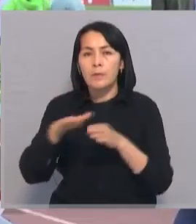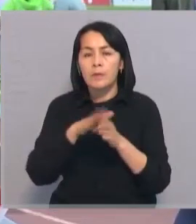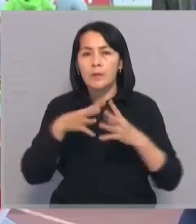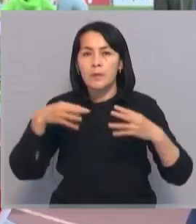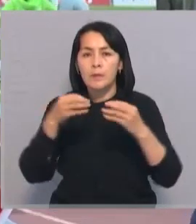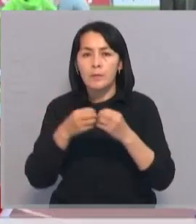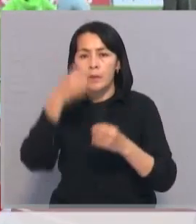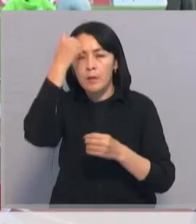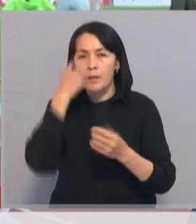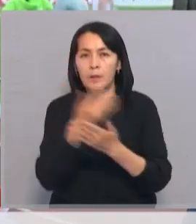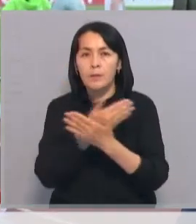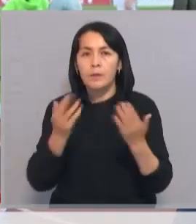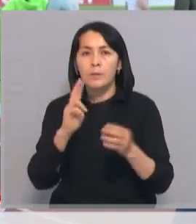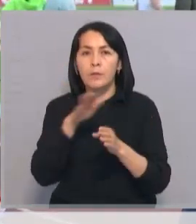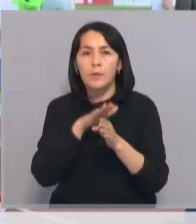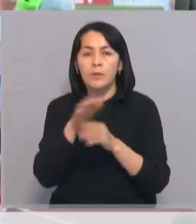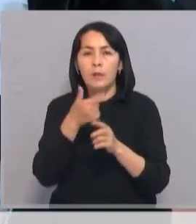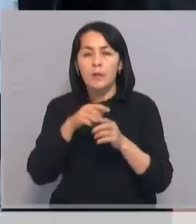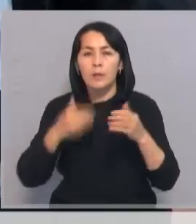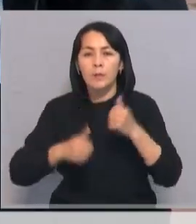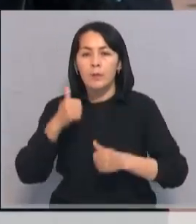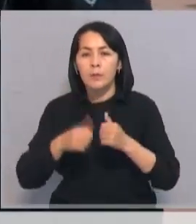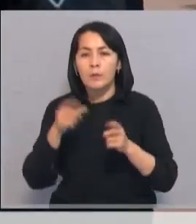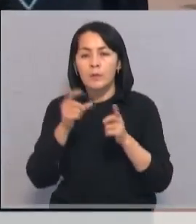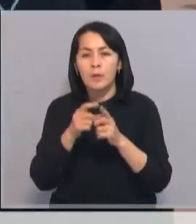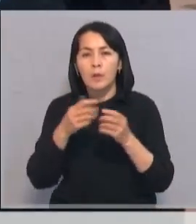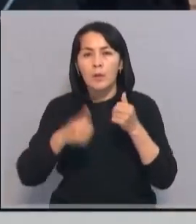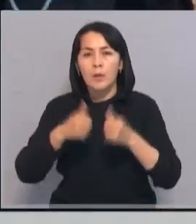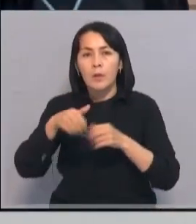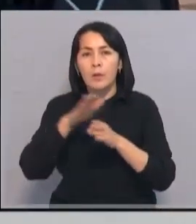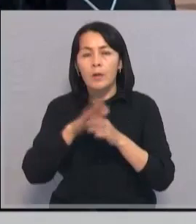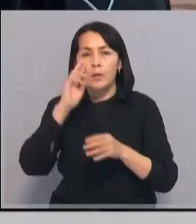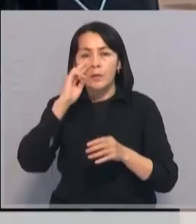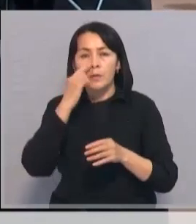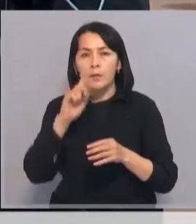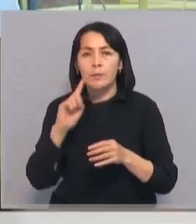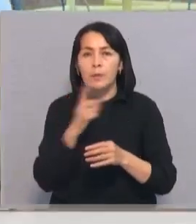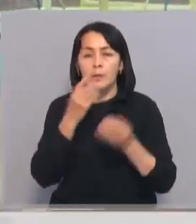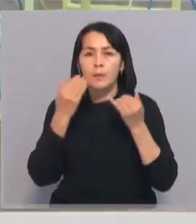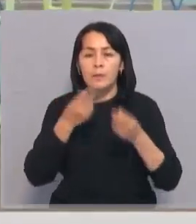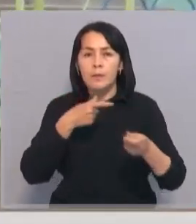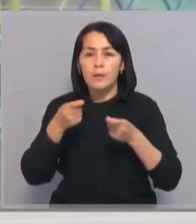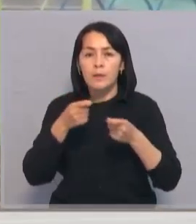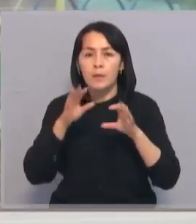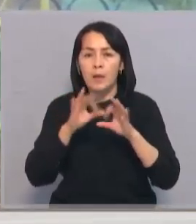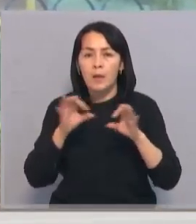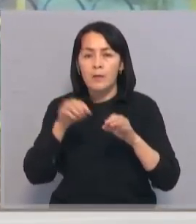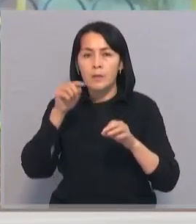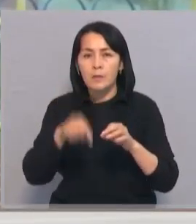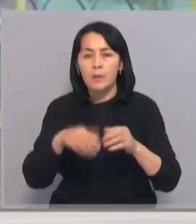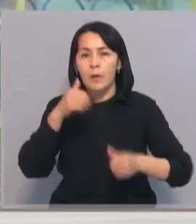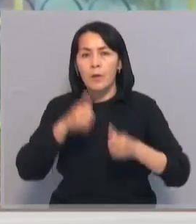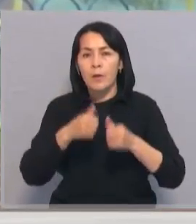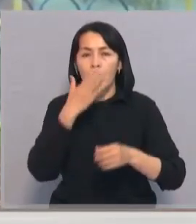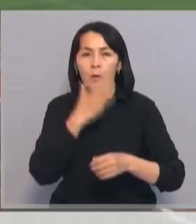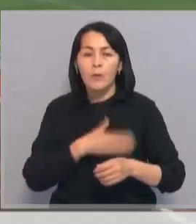заниматься. Спасибо всем, кто организовал этот конкурс. К слову, такой конкурс проходит в Шымкенте впервые. В Акимате пояснили, что подобные